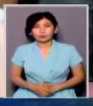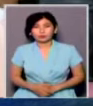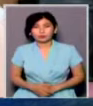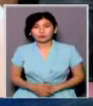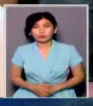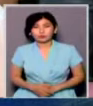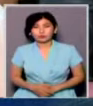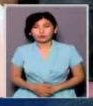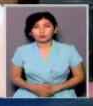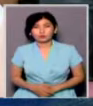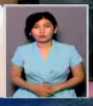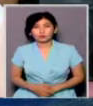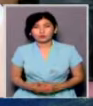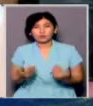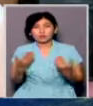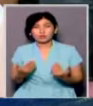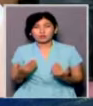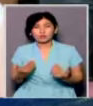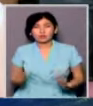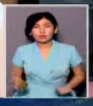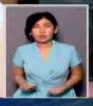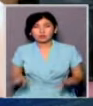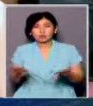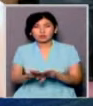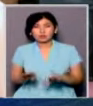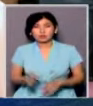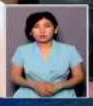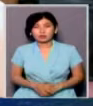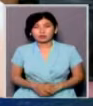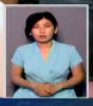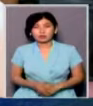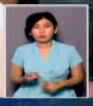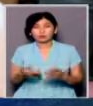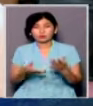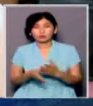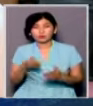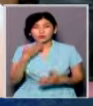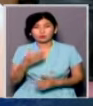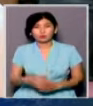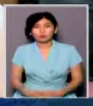шығармашылық тұрғыда қазіргі заман талабына сай әдістемелік көмек ұсынады.